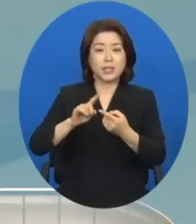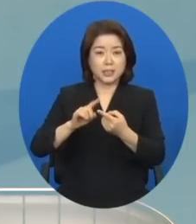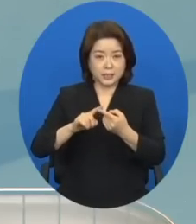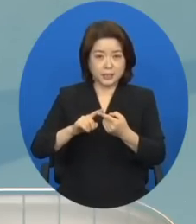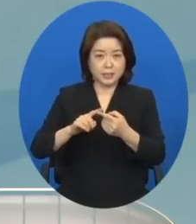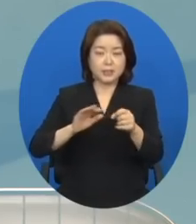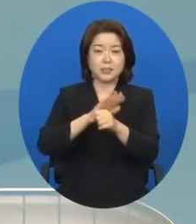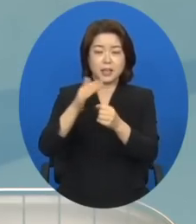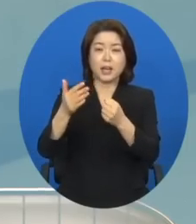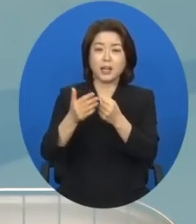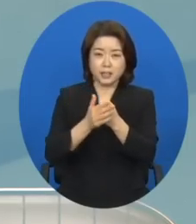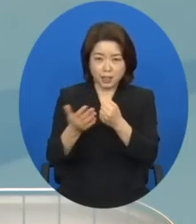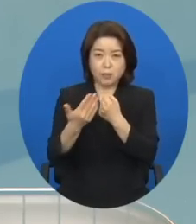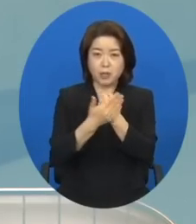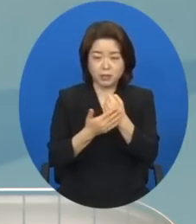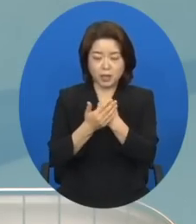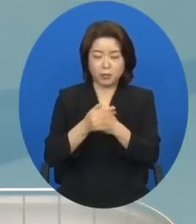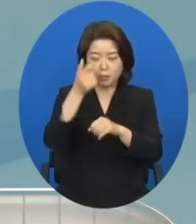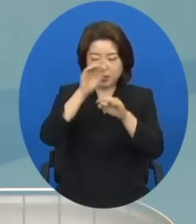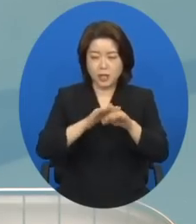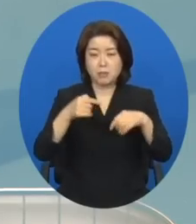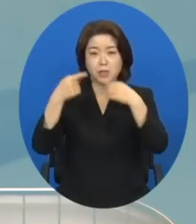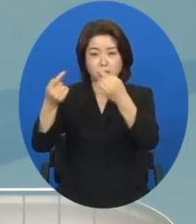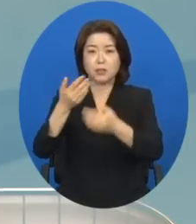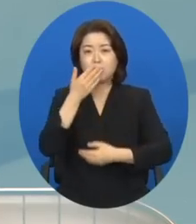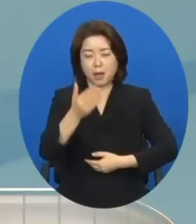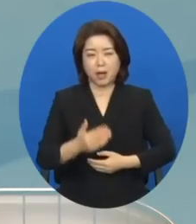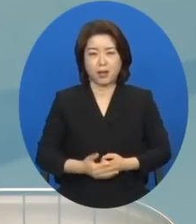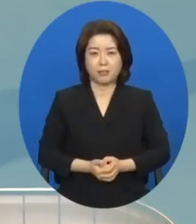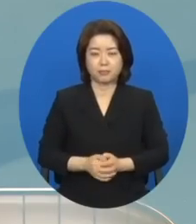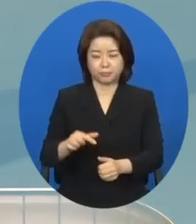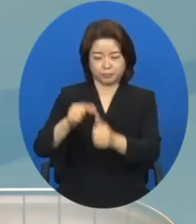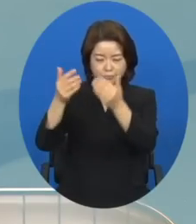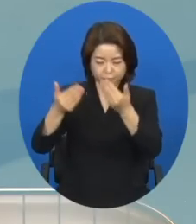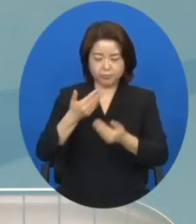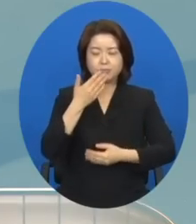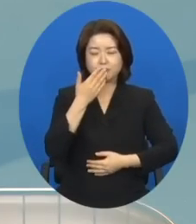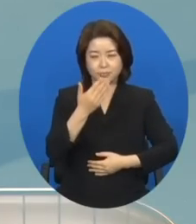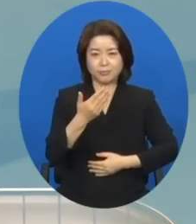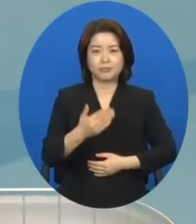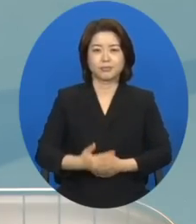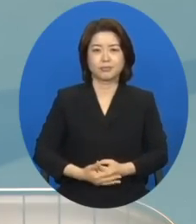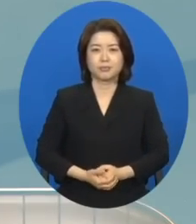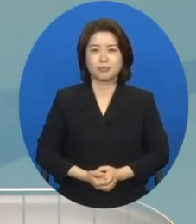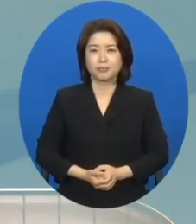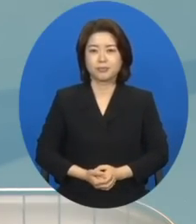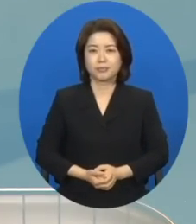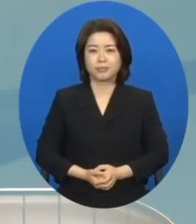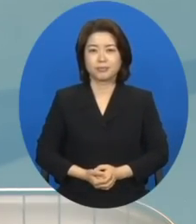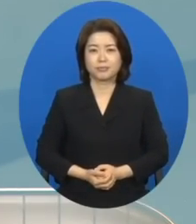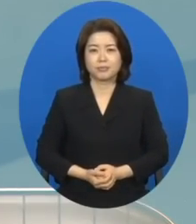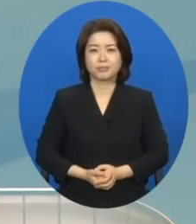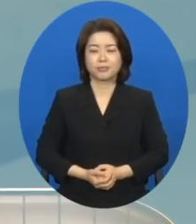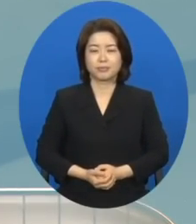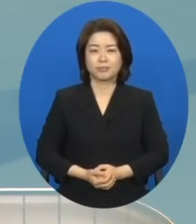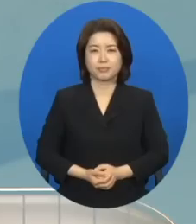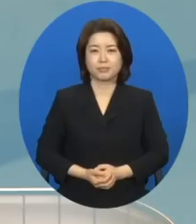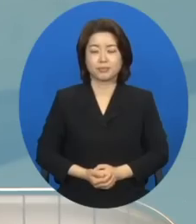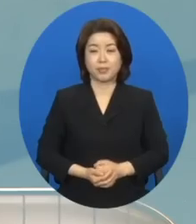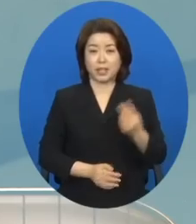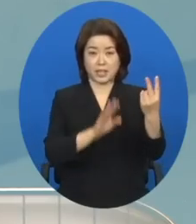때문에 예배해 드리는 것이고 구원을 받을 수가 있는 것이죠. 2부